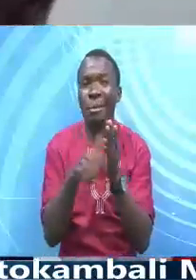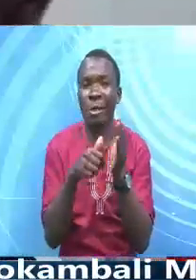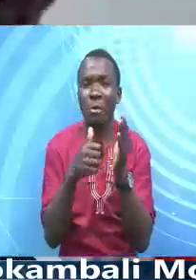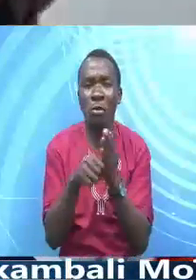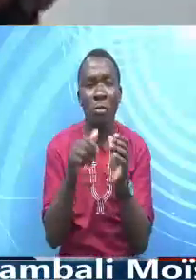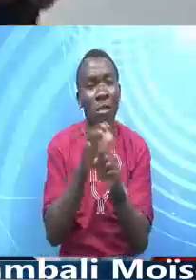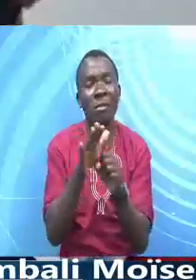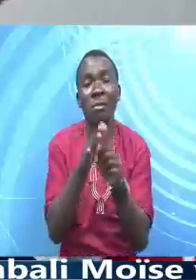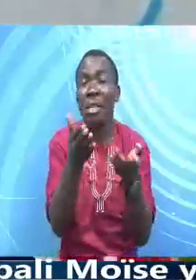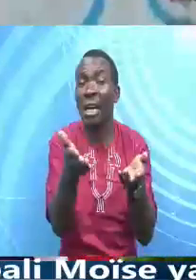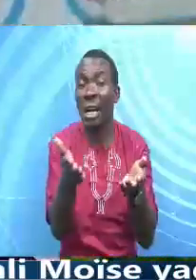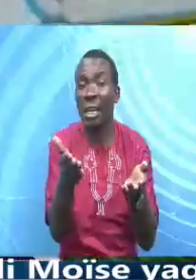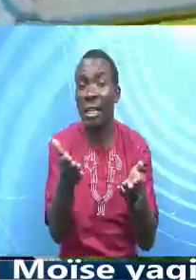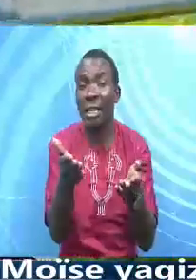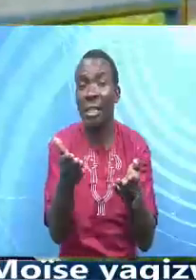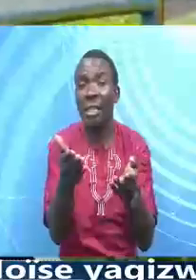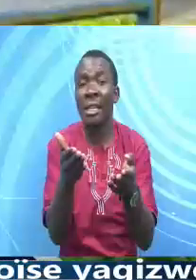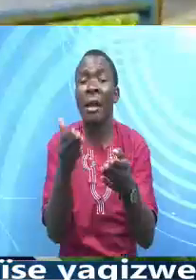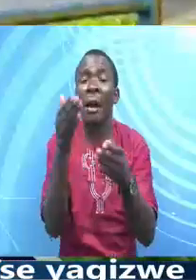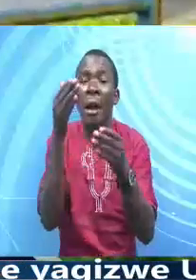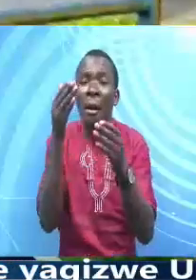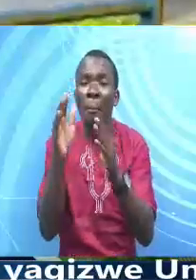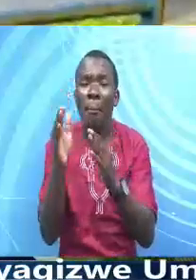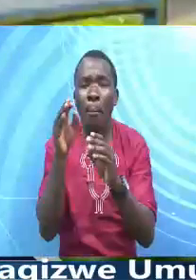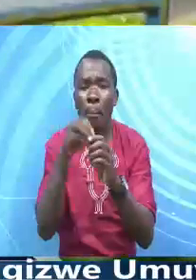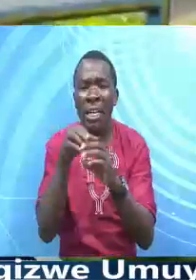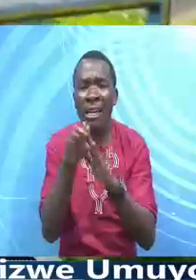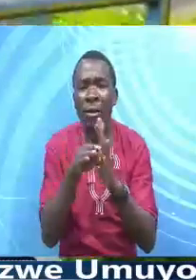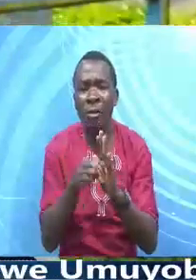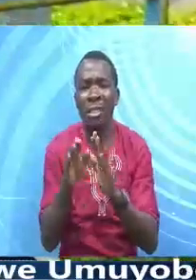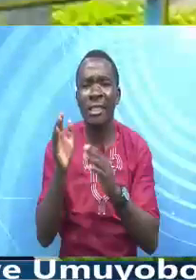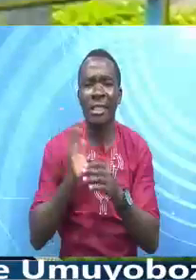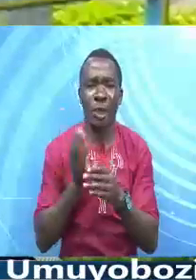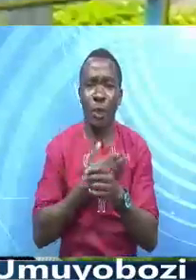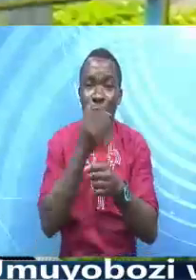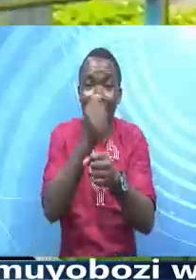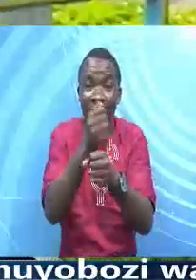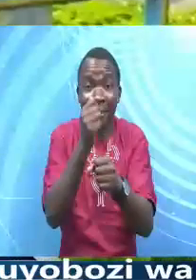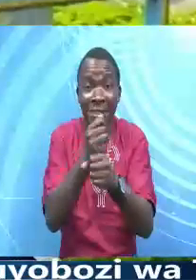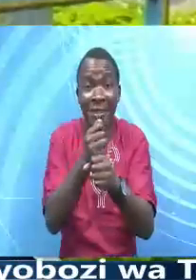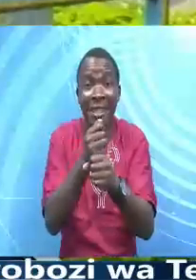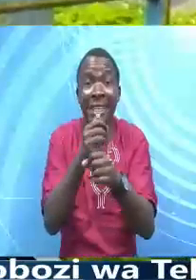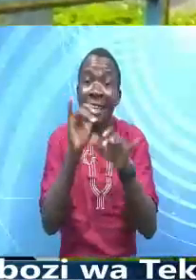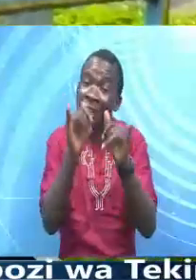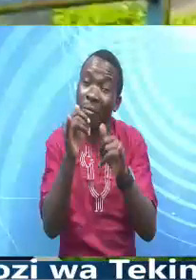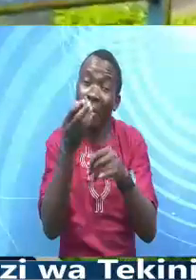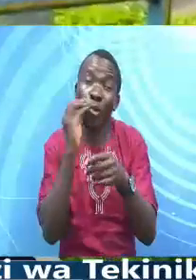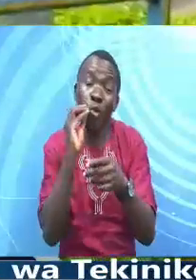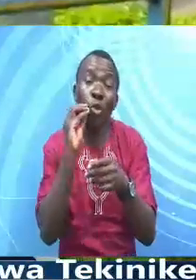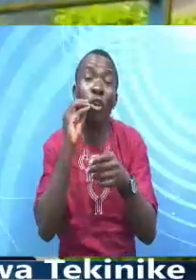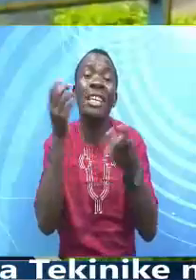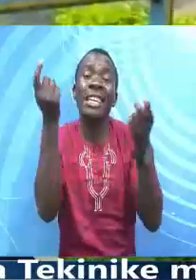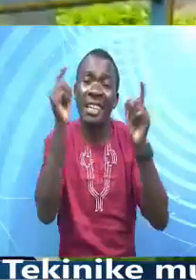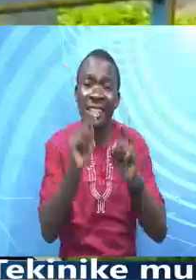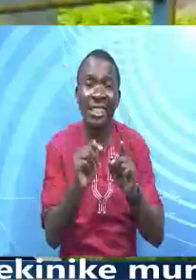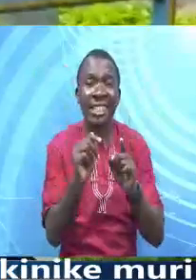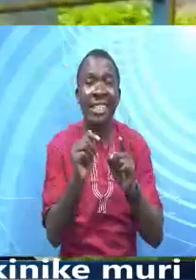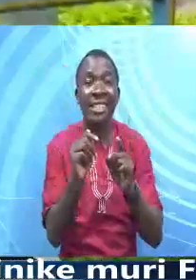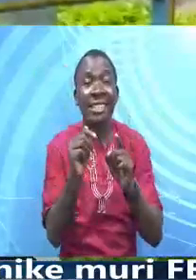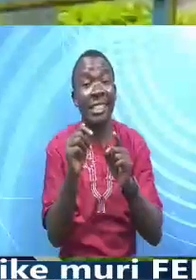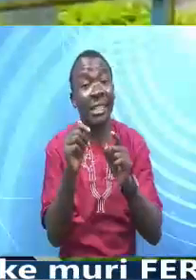iko. Kufatana na mipangilio ya kazi. Na kesho au kesho kunaweza sikia na guma murugu inakuya. Unanifuata?